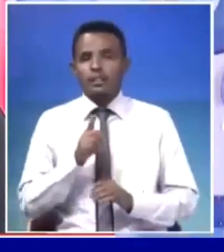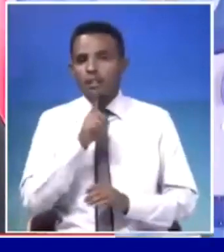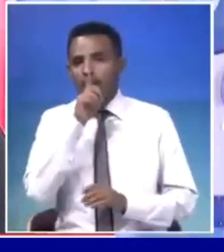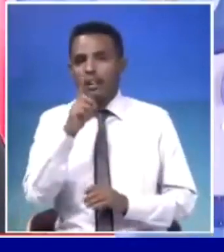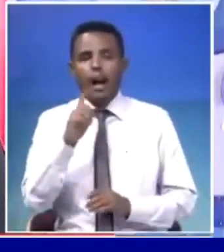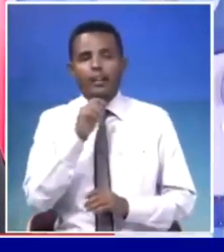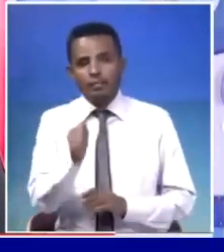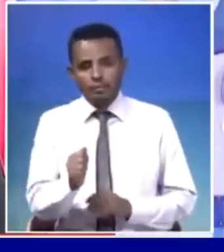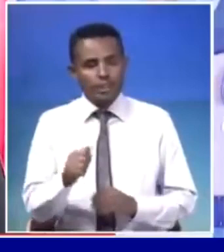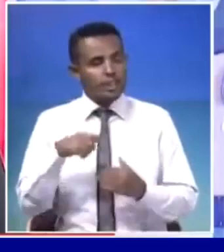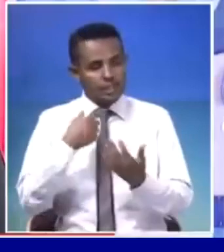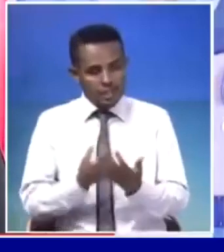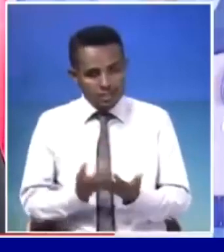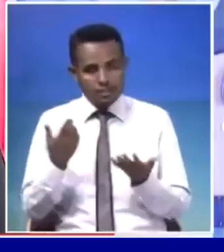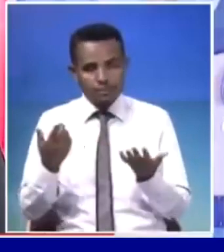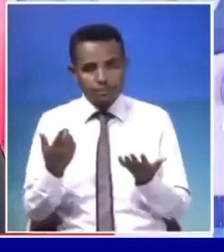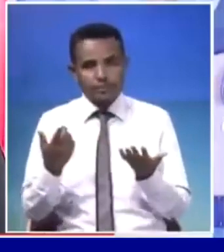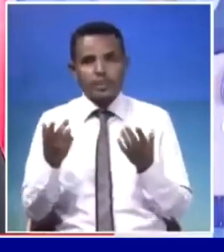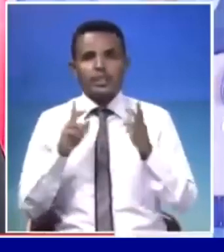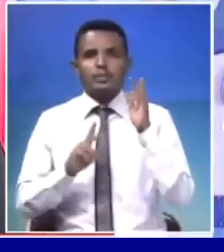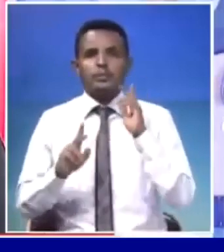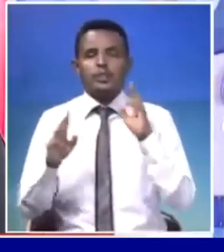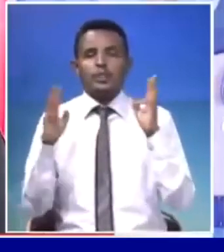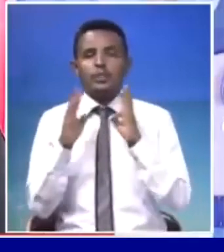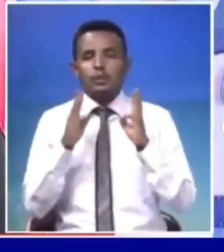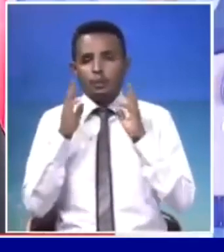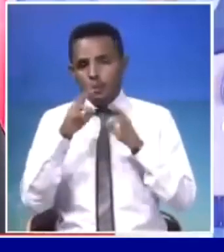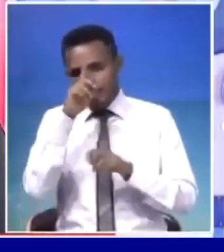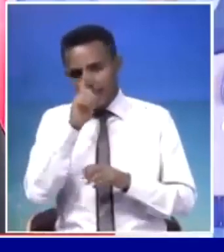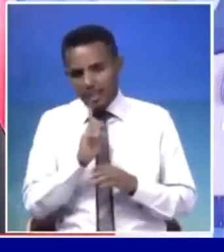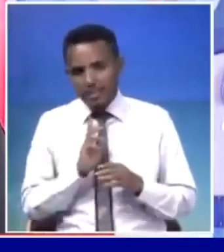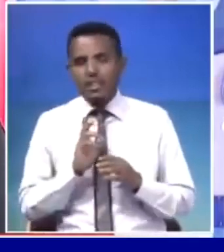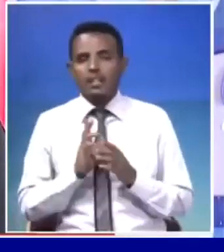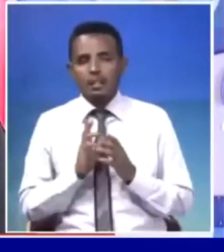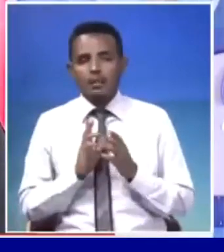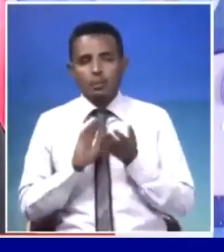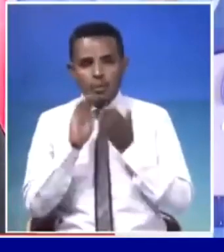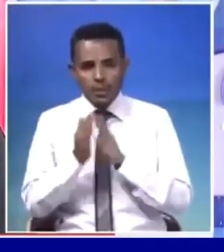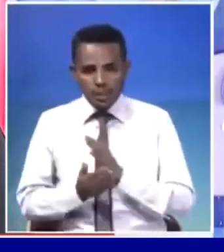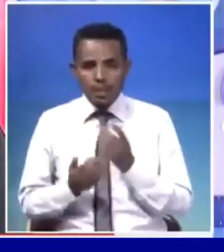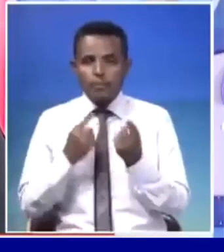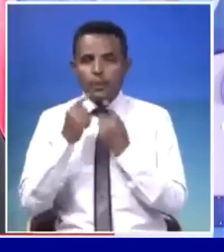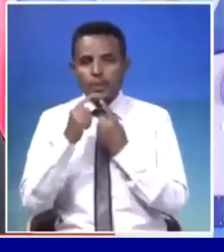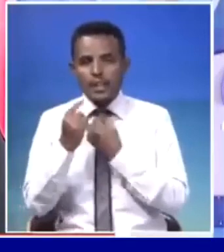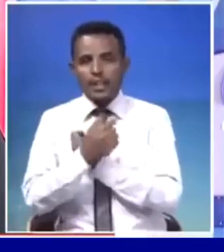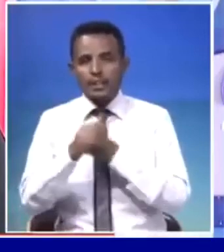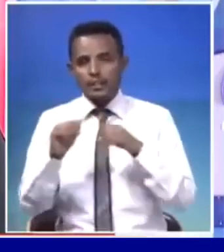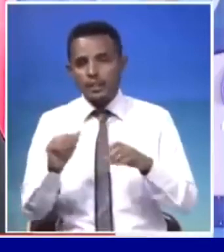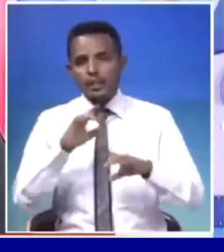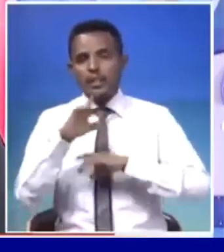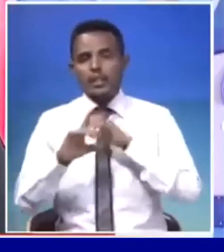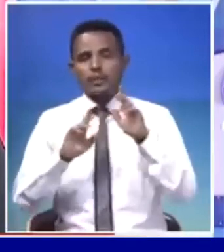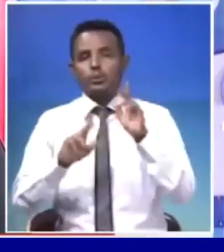አይደለም። ስለሆነ ችግሩ በሰለጠነ አግባብ በመነጋገር እንዲፈታ የክልሉ